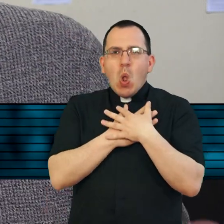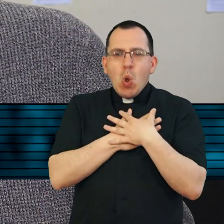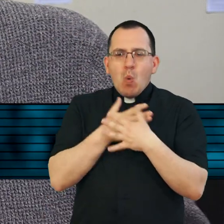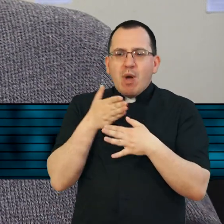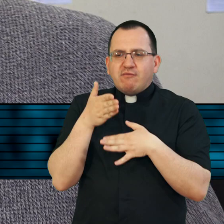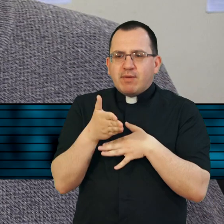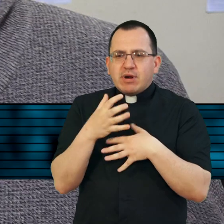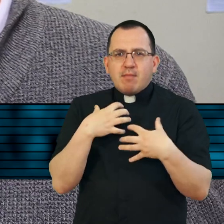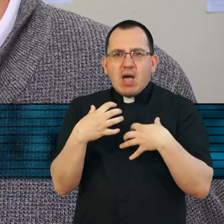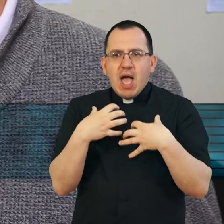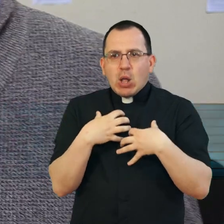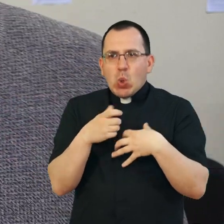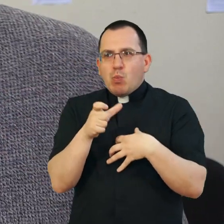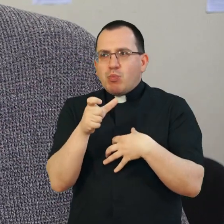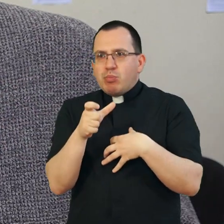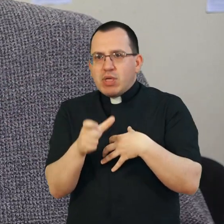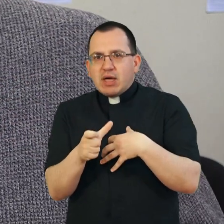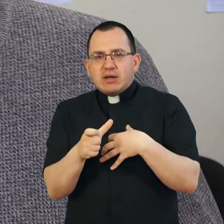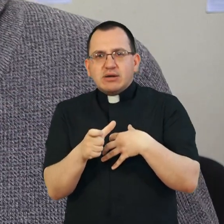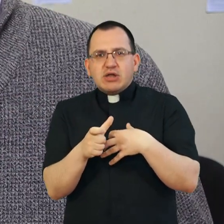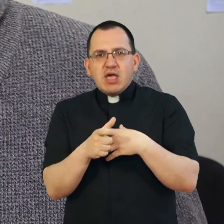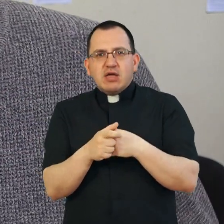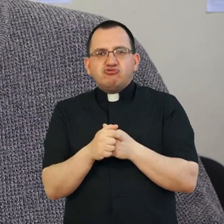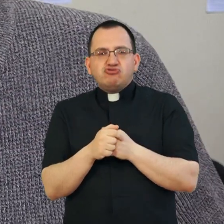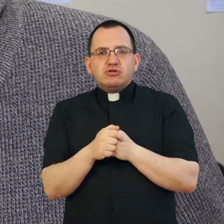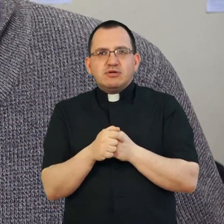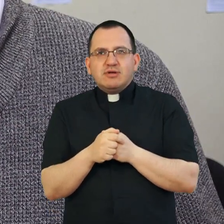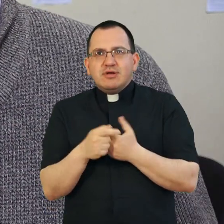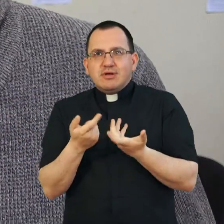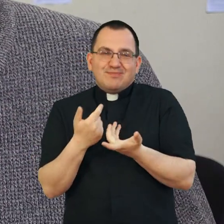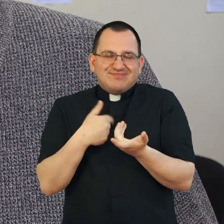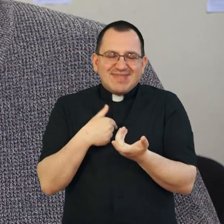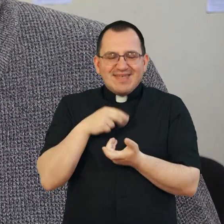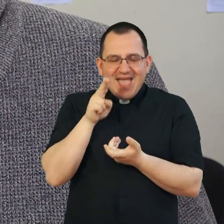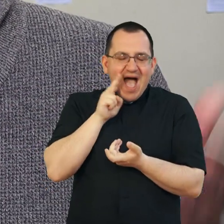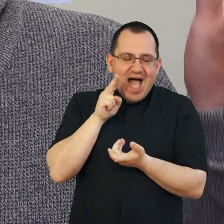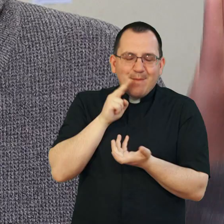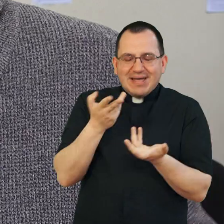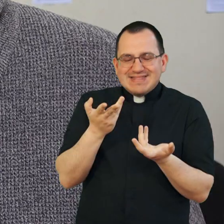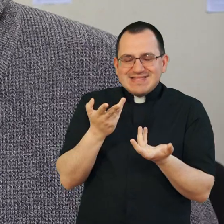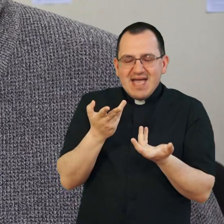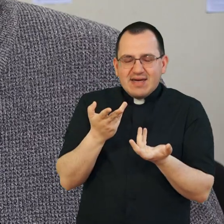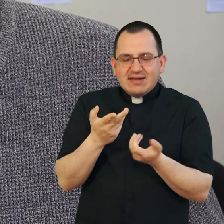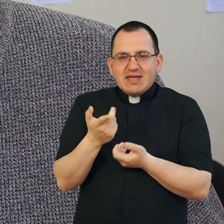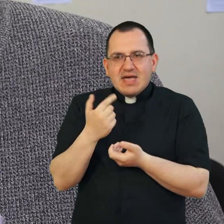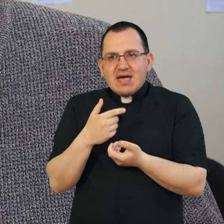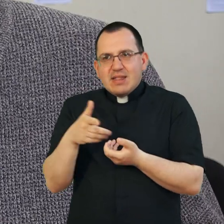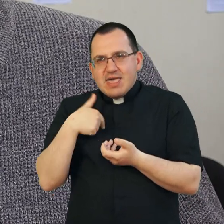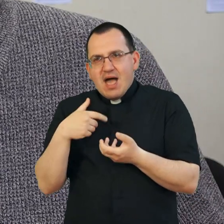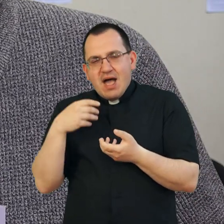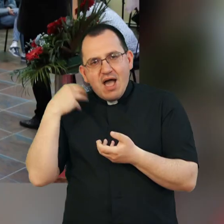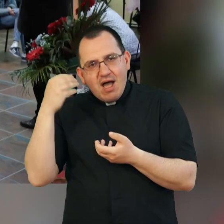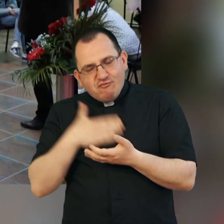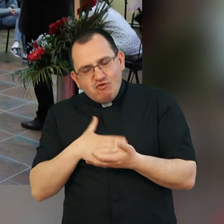i riječi, to me naslijedio po njemu. Naravno, svojim amaterskim mogućnostima i po Božjem daru,